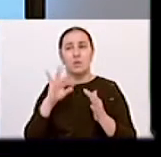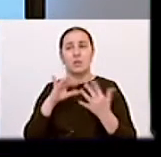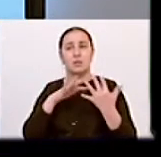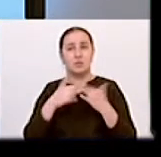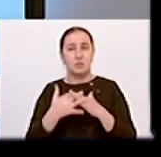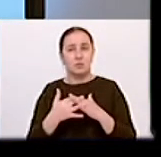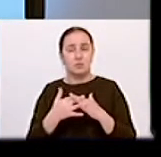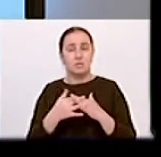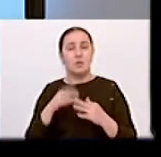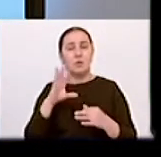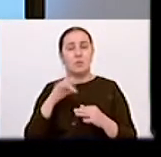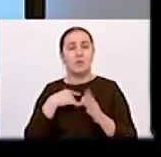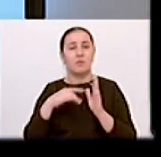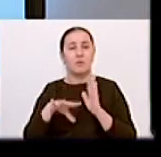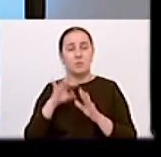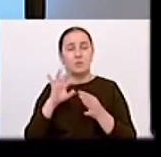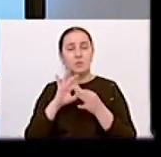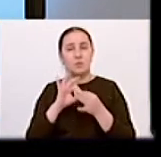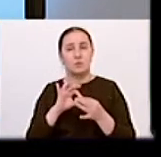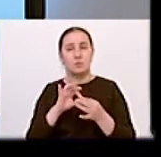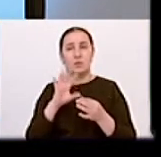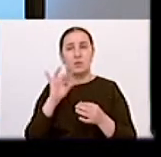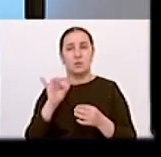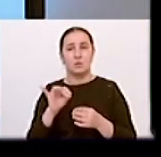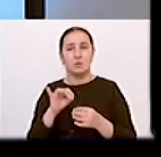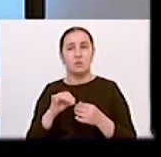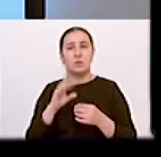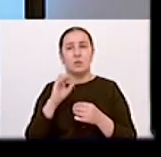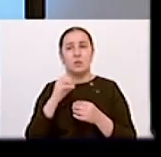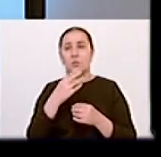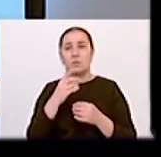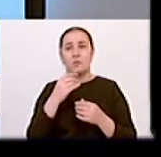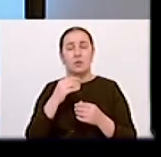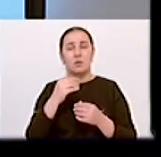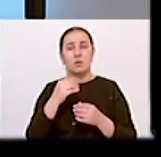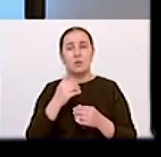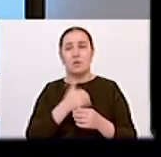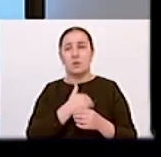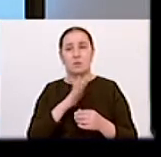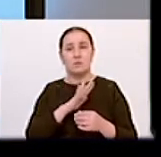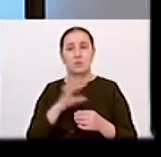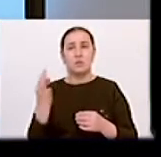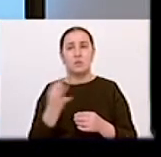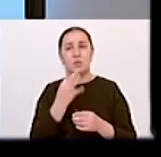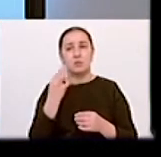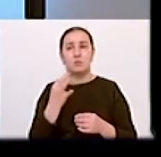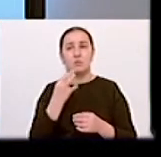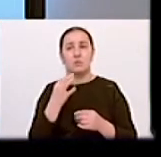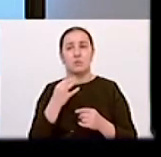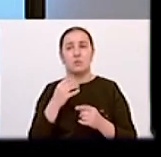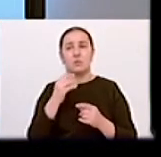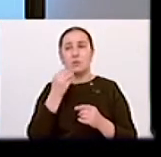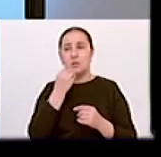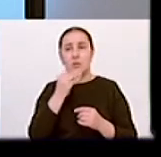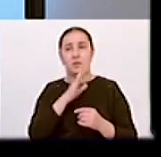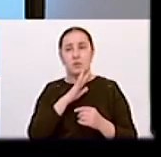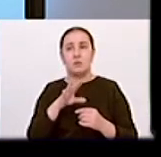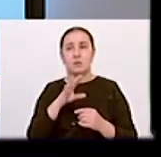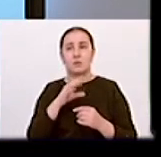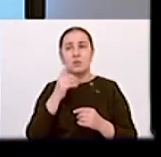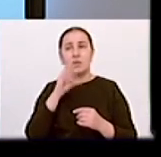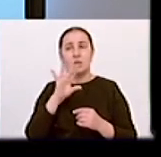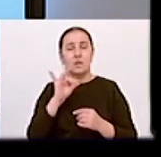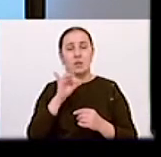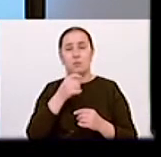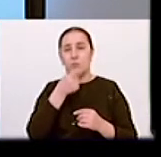деревья. Мы выбрали союз «и». Ему не хотелось ничего, ни есть, ни